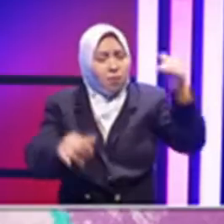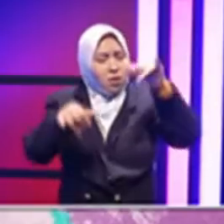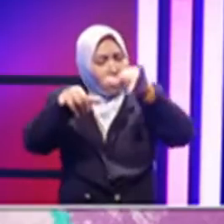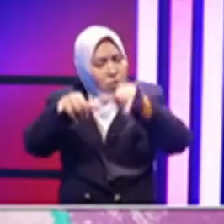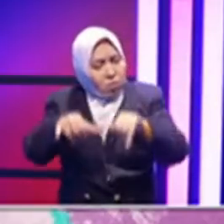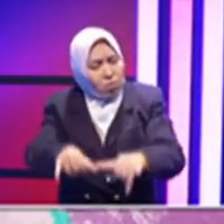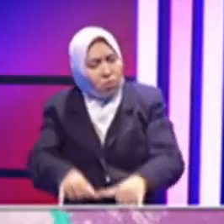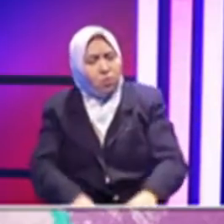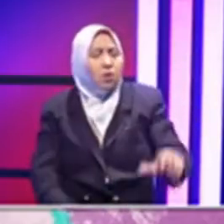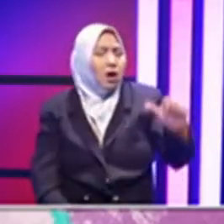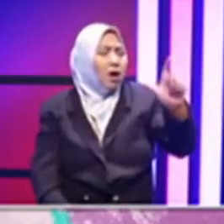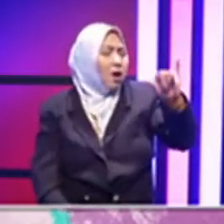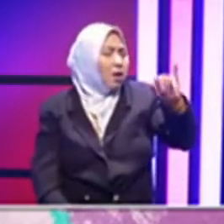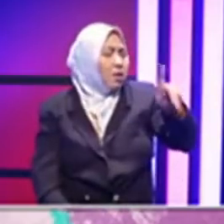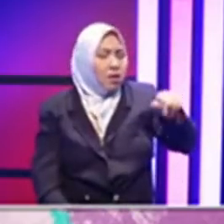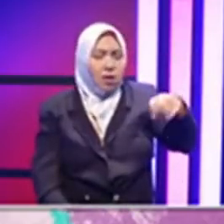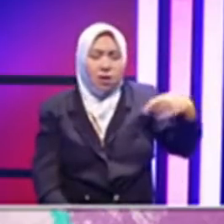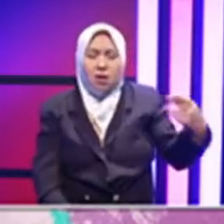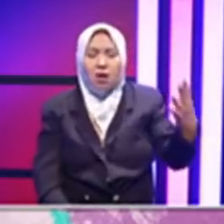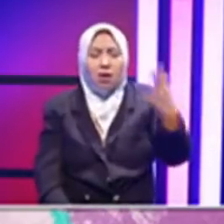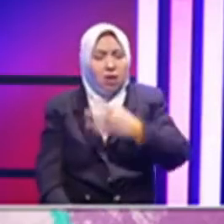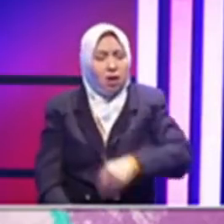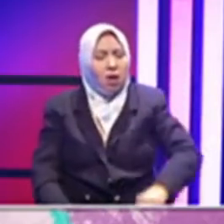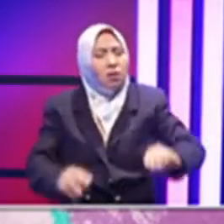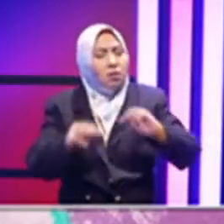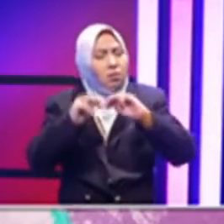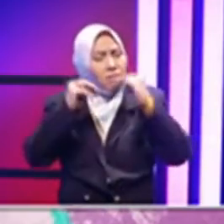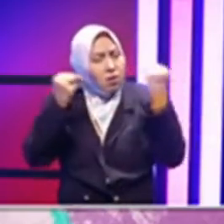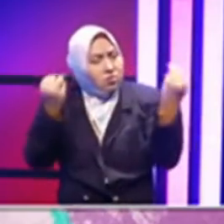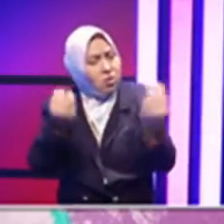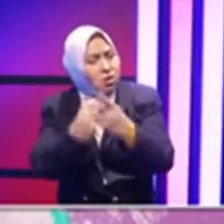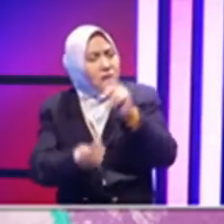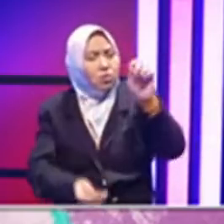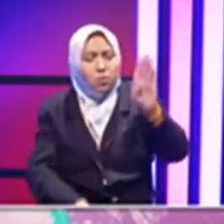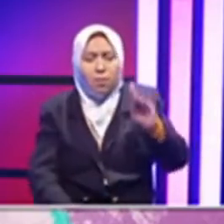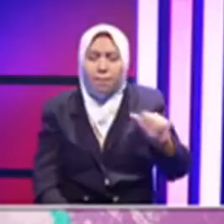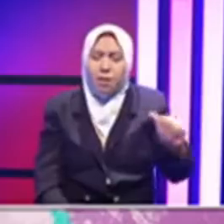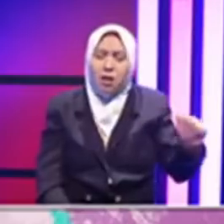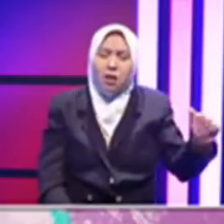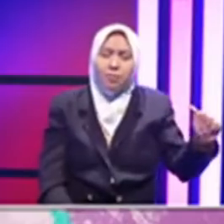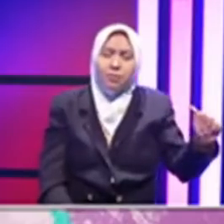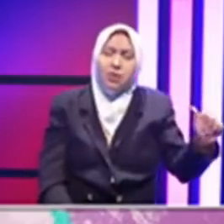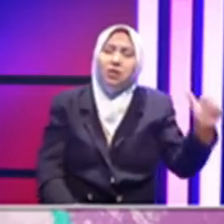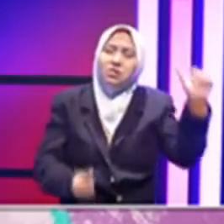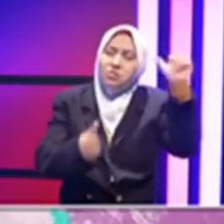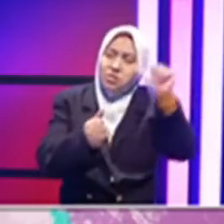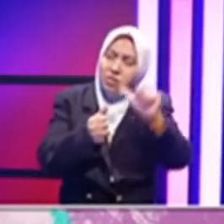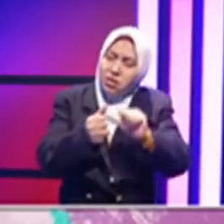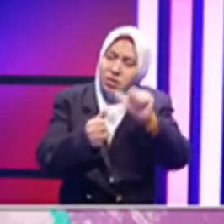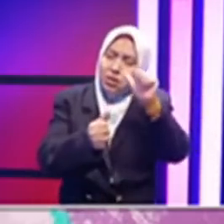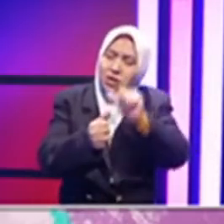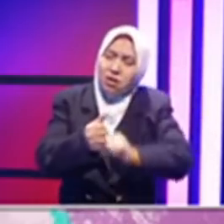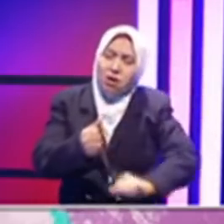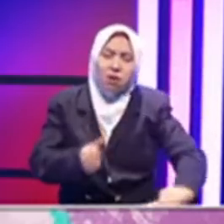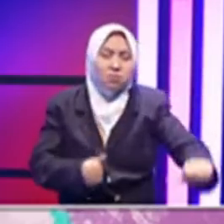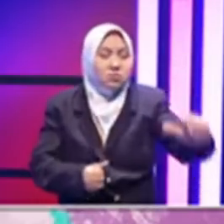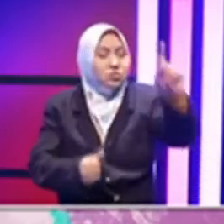وأصحاب الأيكة وقوم تبع كل